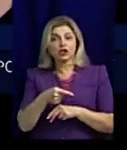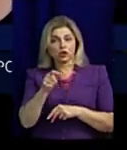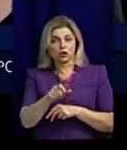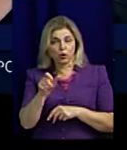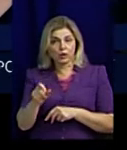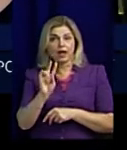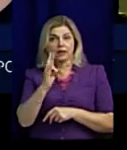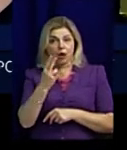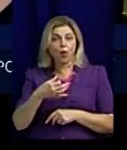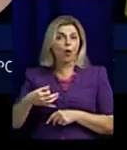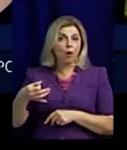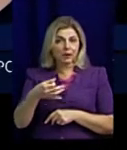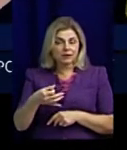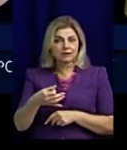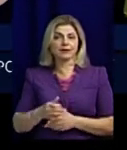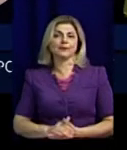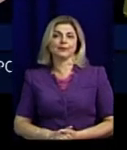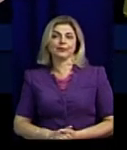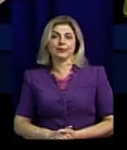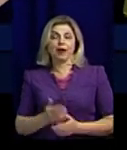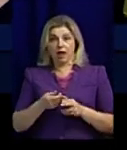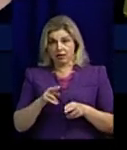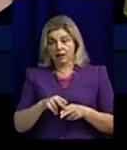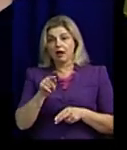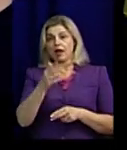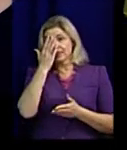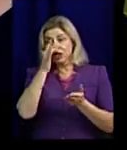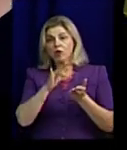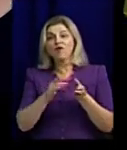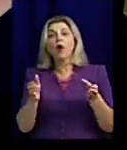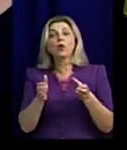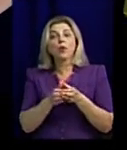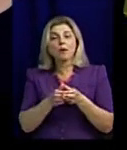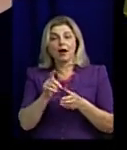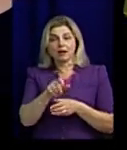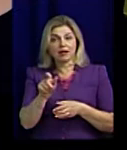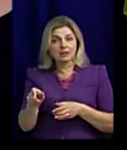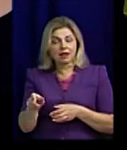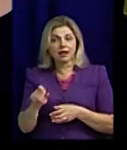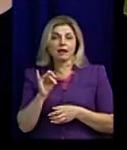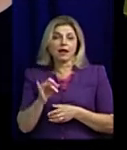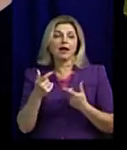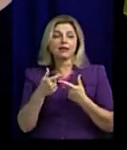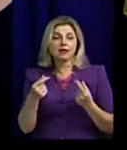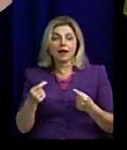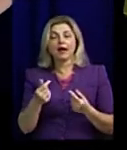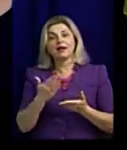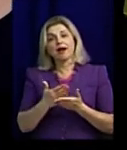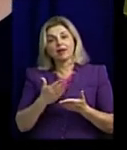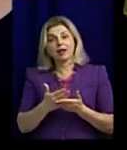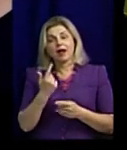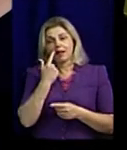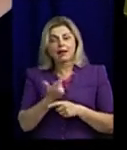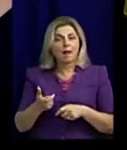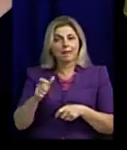у Миколаївській області, це цільова група населення, де, яка є